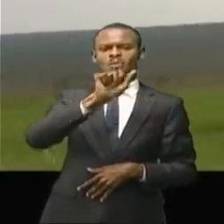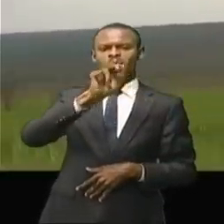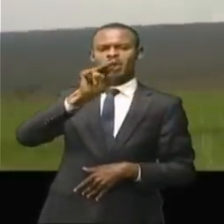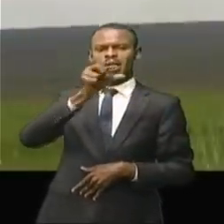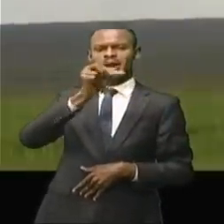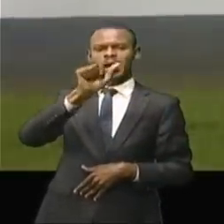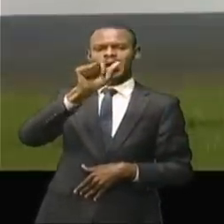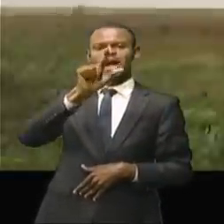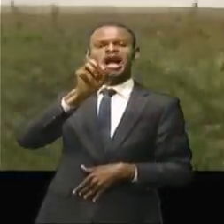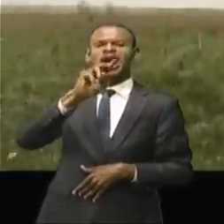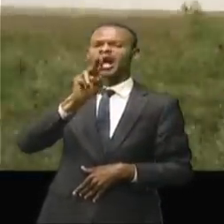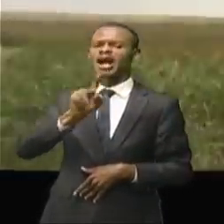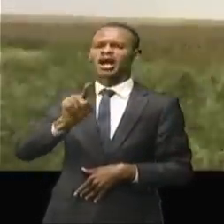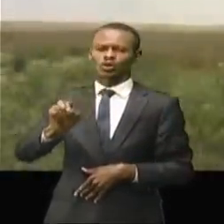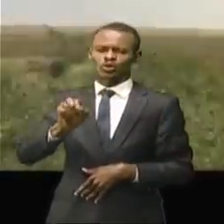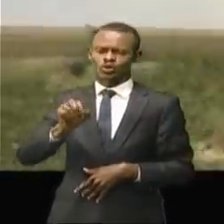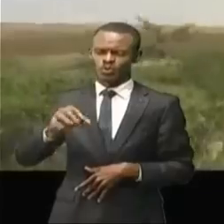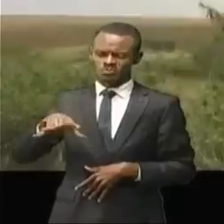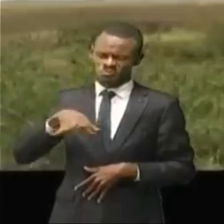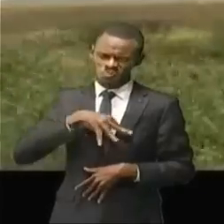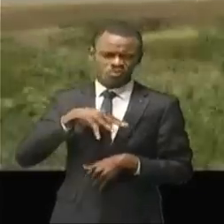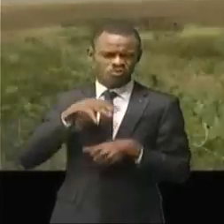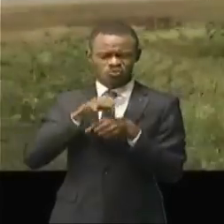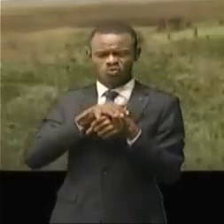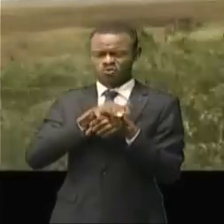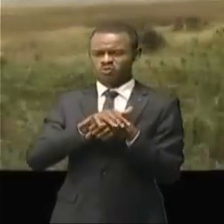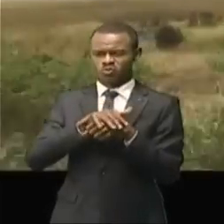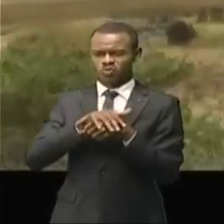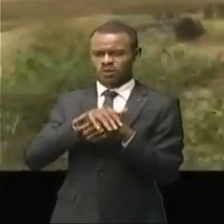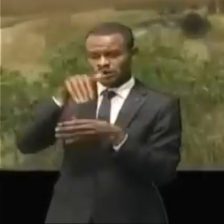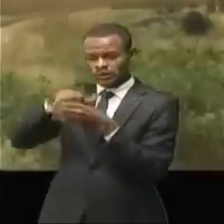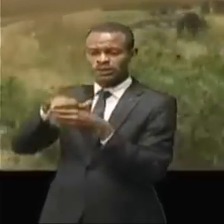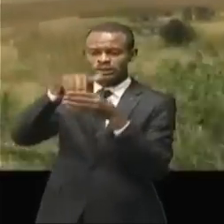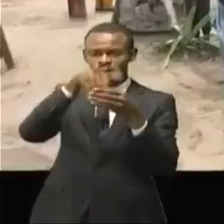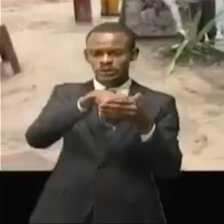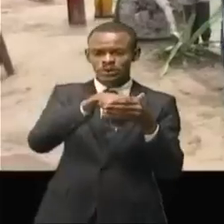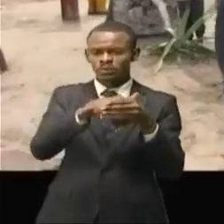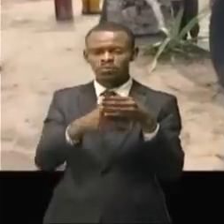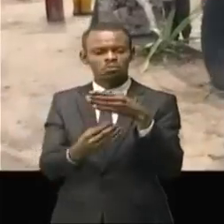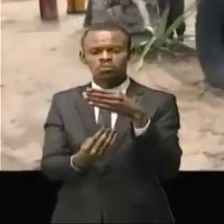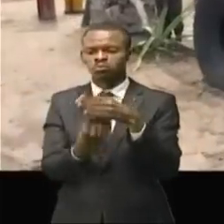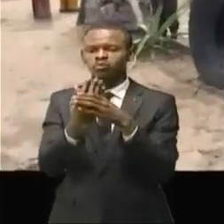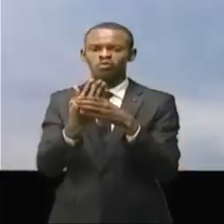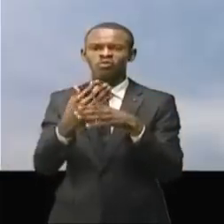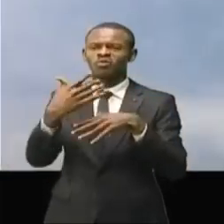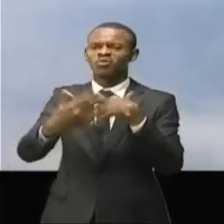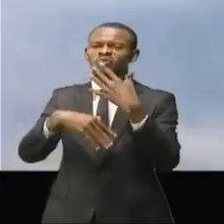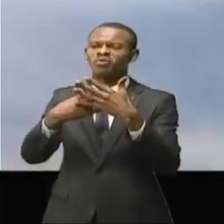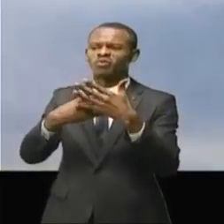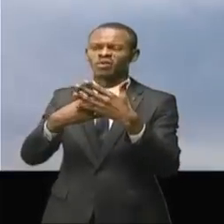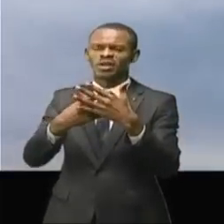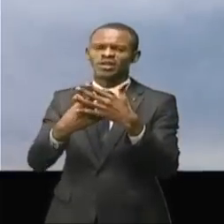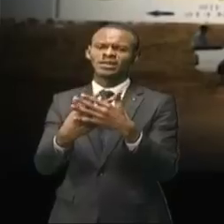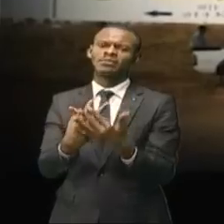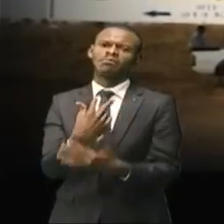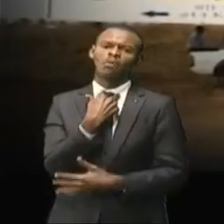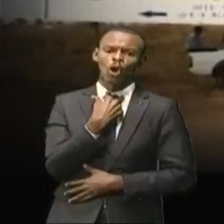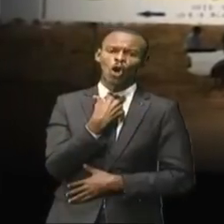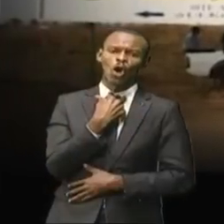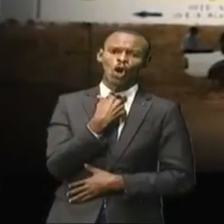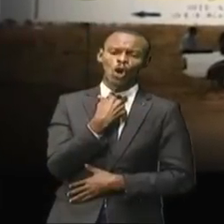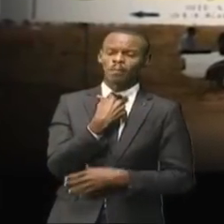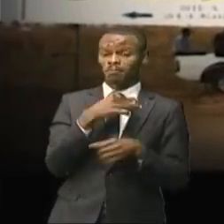à perte de vue sans produit agricole dans l'idée des plaider auprès du chef de l'État pour une renaissance de ses parts